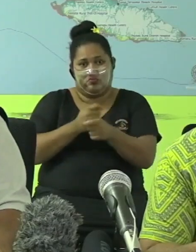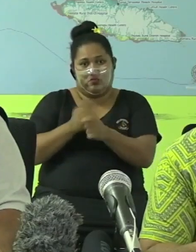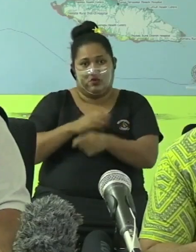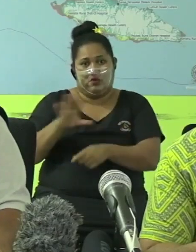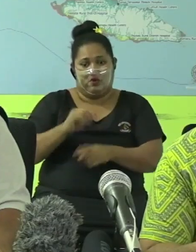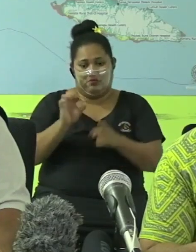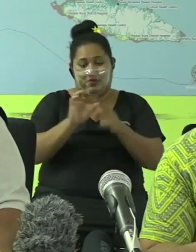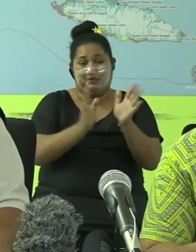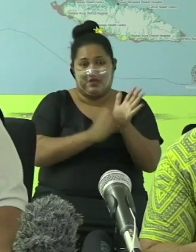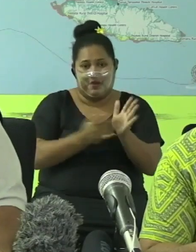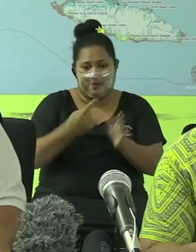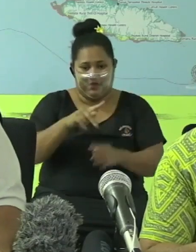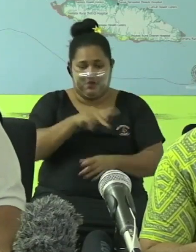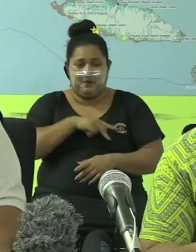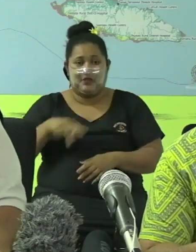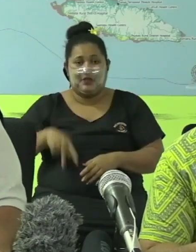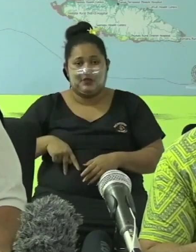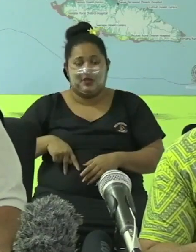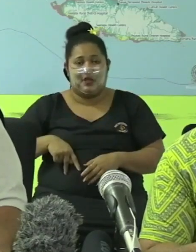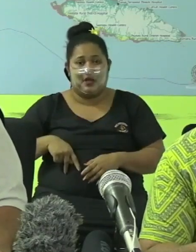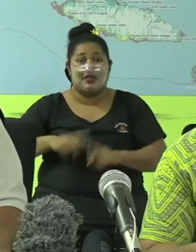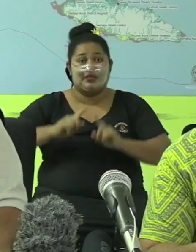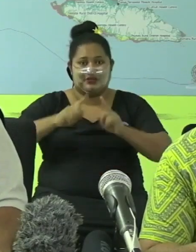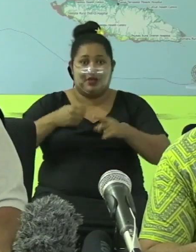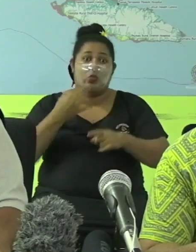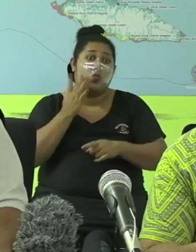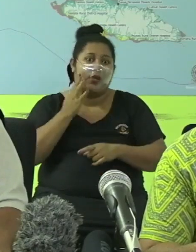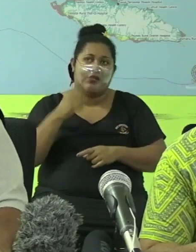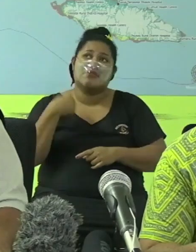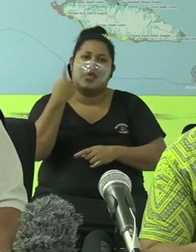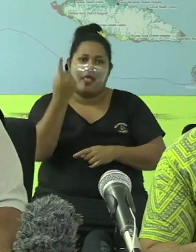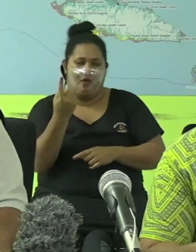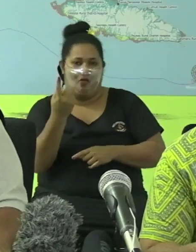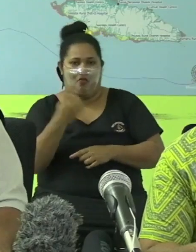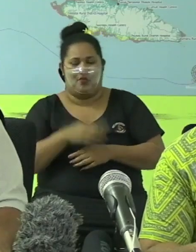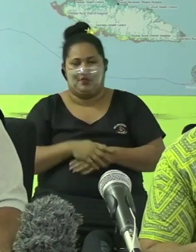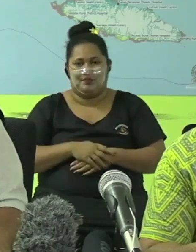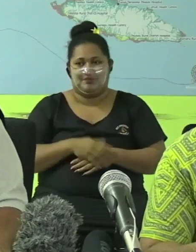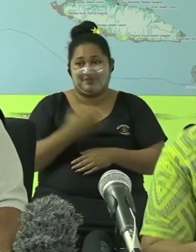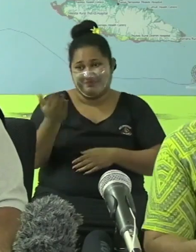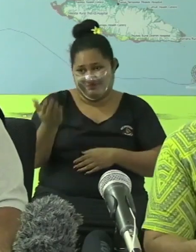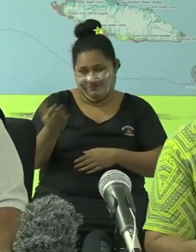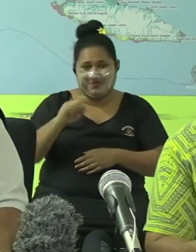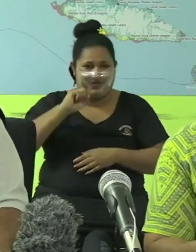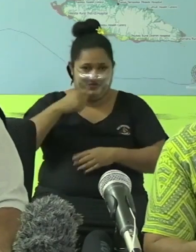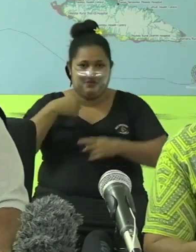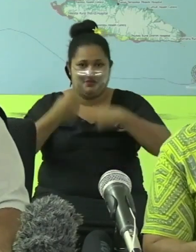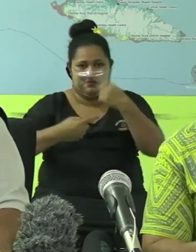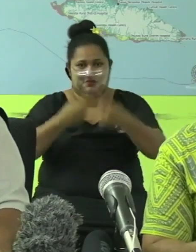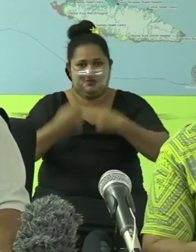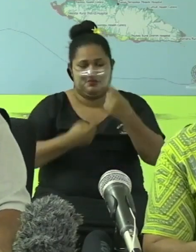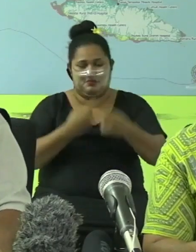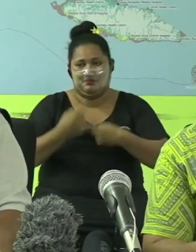palemia ma le kabineta e afu atu I le aso ataiao ia si whaafo mai siu tātou tunu